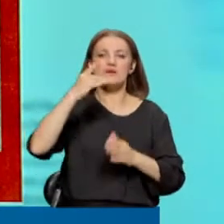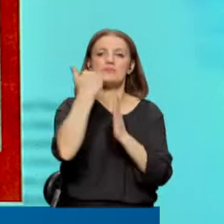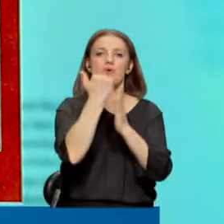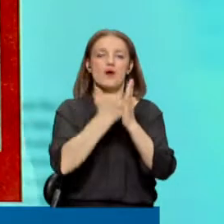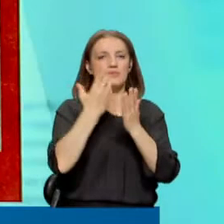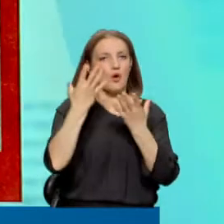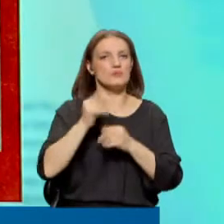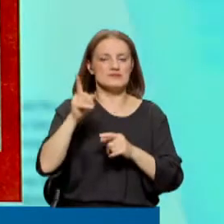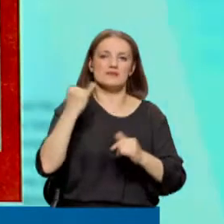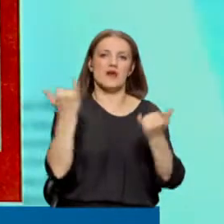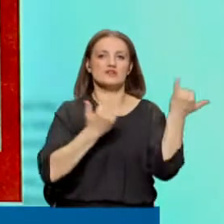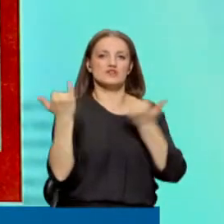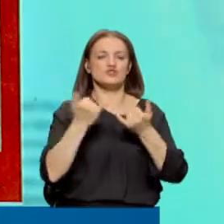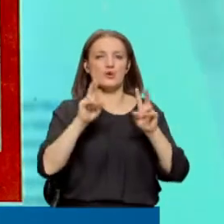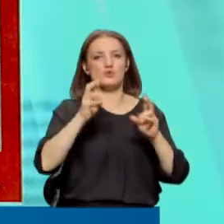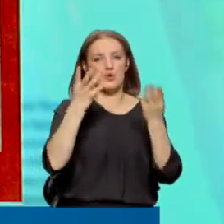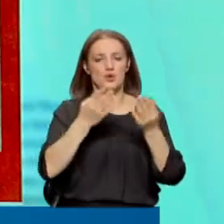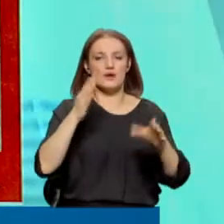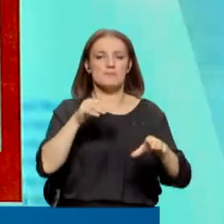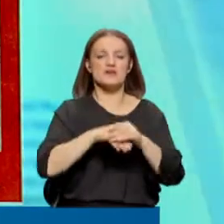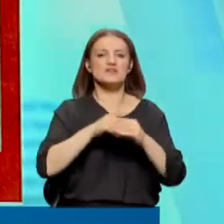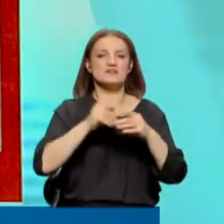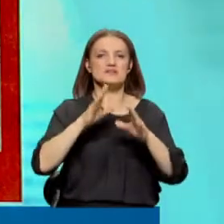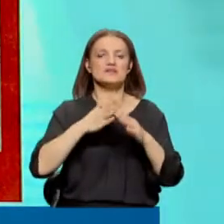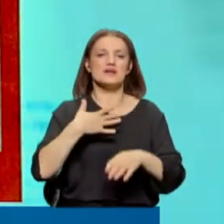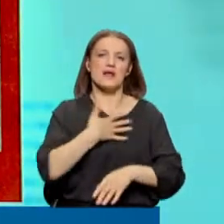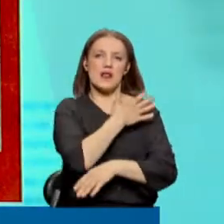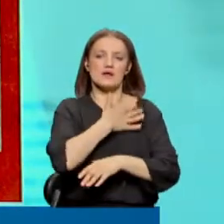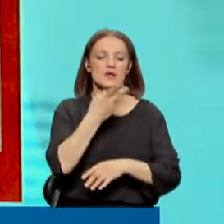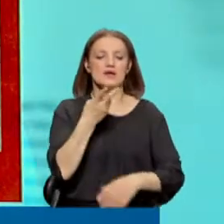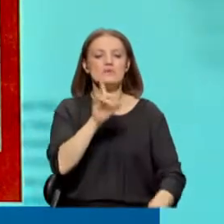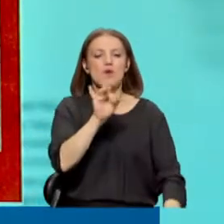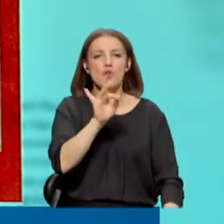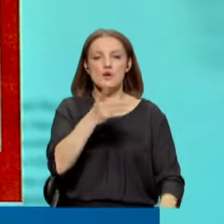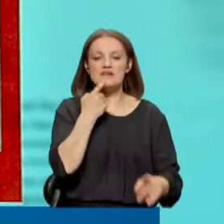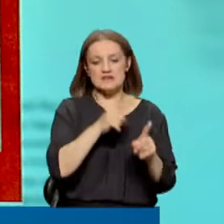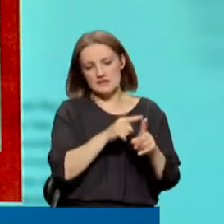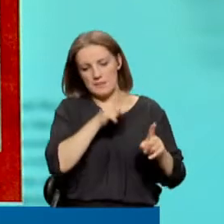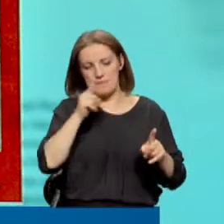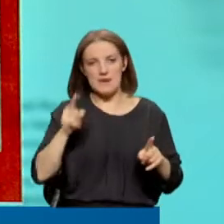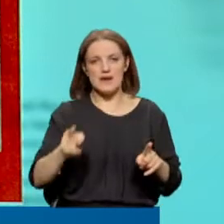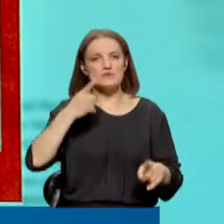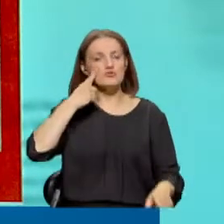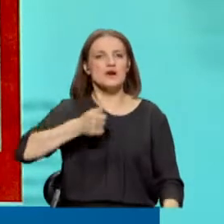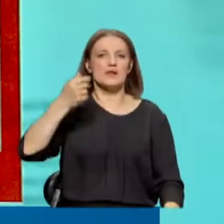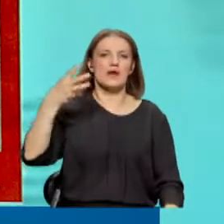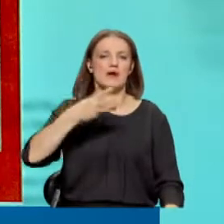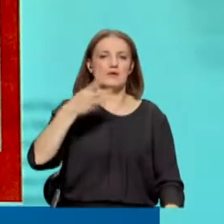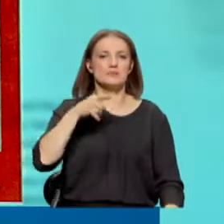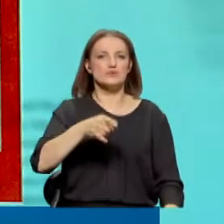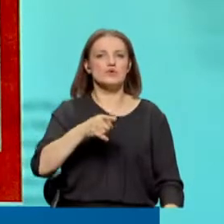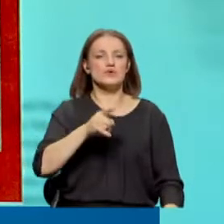programda olması tartışma yarattı. Meclis Genel Kurulu'nda 2014 yılından beri, yanılmıyorsam, Cumhurbaşkanı Erdoğan